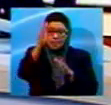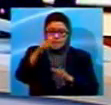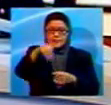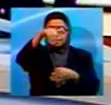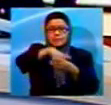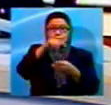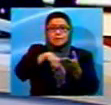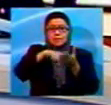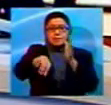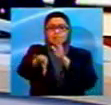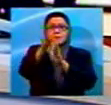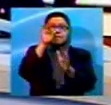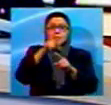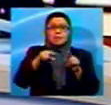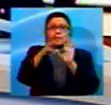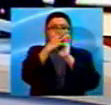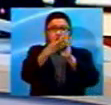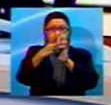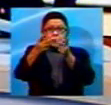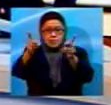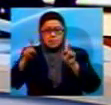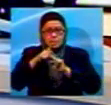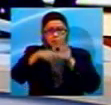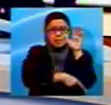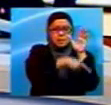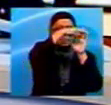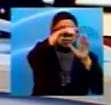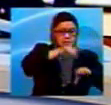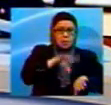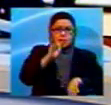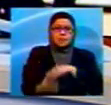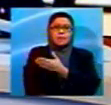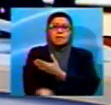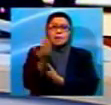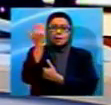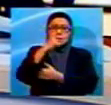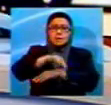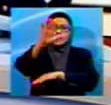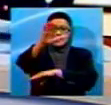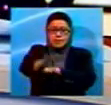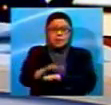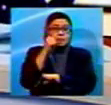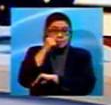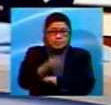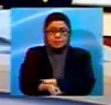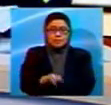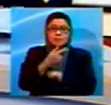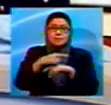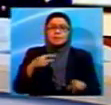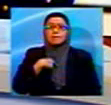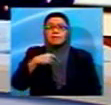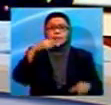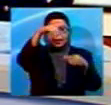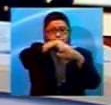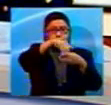kawasan parlimen berkenaan di 21 pusat mengundi dari pukul 8 pagi hingga 5 petang esok 148 pengundi awal sudah